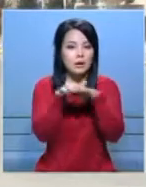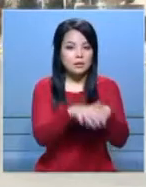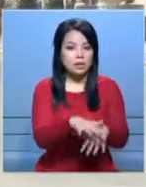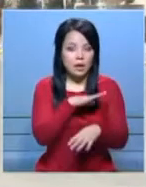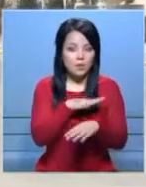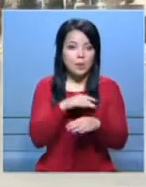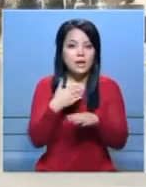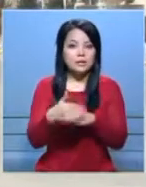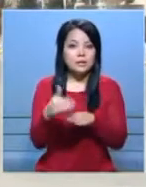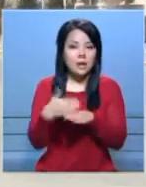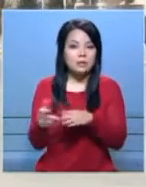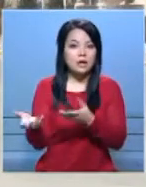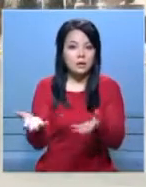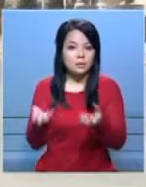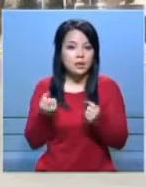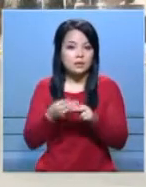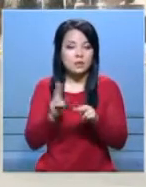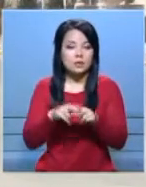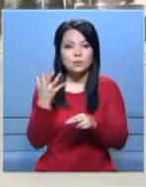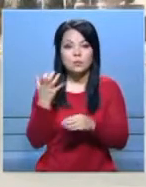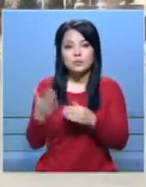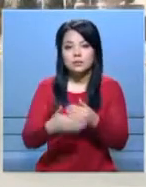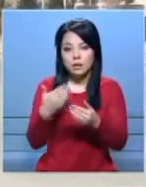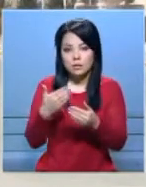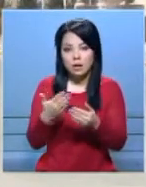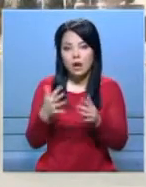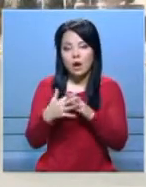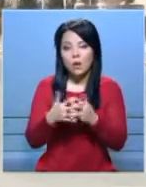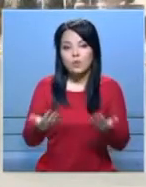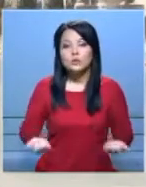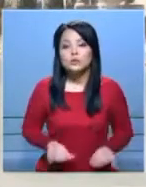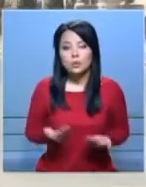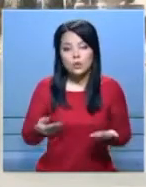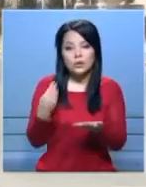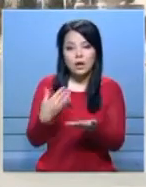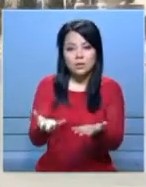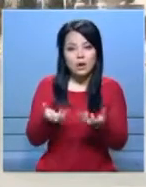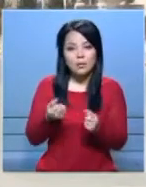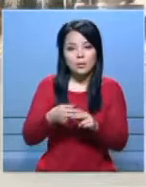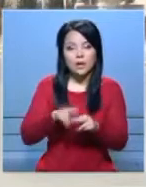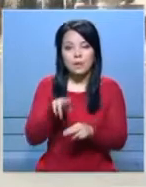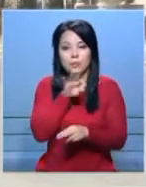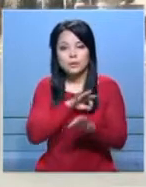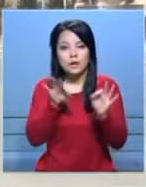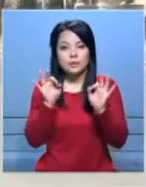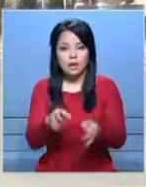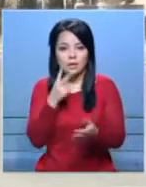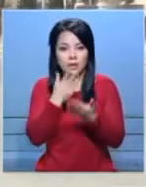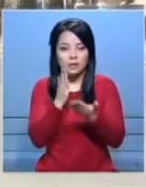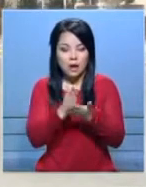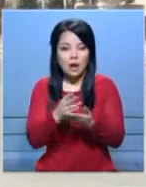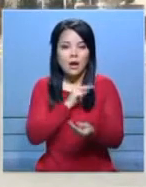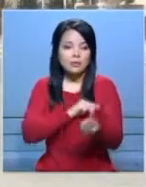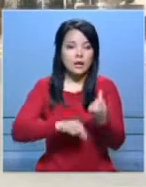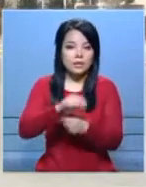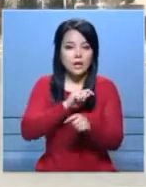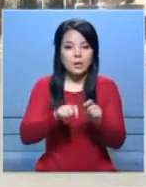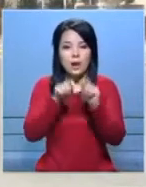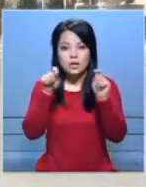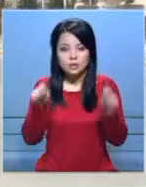шағын несиелерді жаңағы 500-дей ауыл тұрғындары алып, өз үйліктерін пайдалануда. Жаңағы өздерінің кәсіпкерліктерін